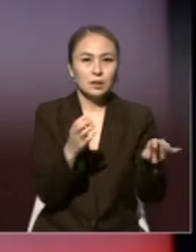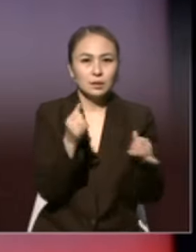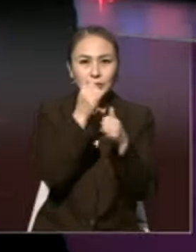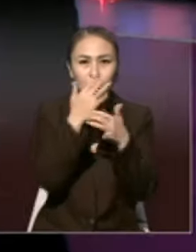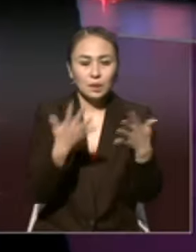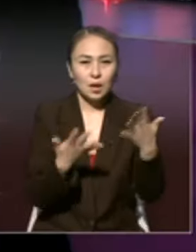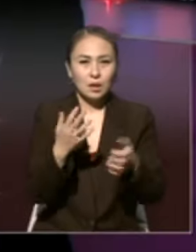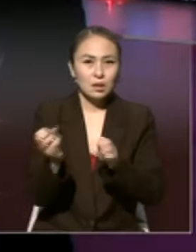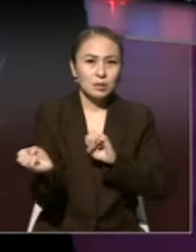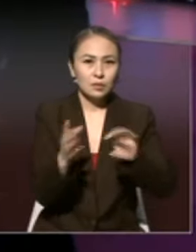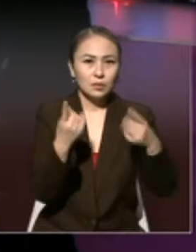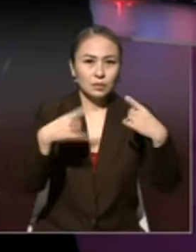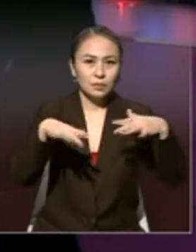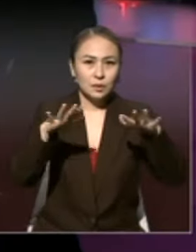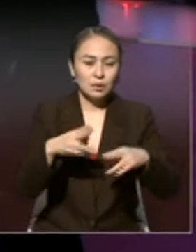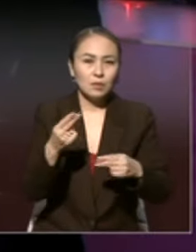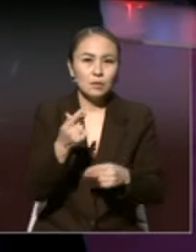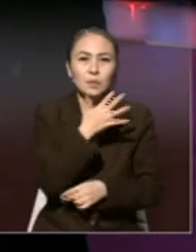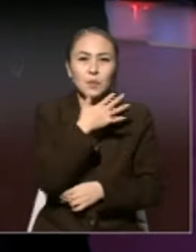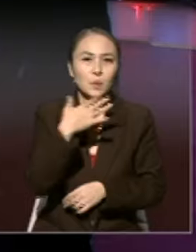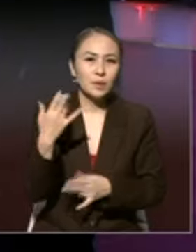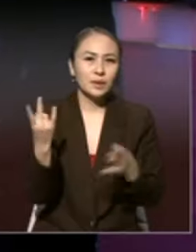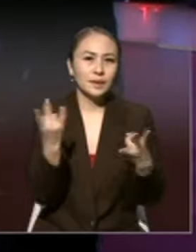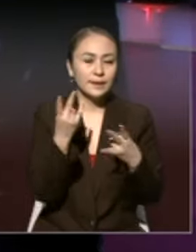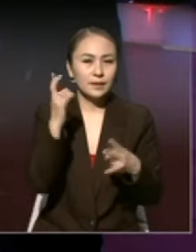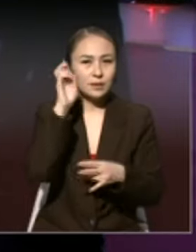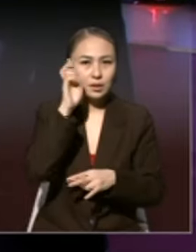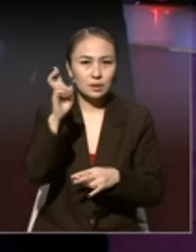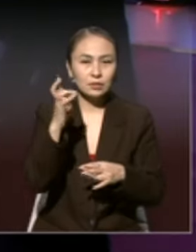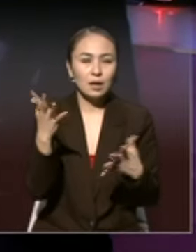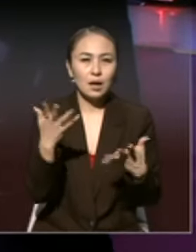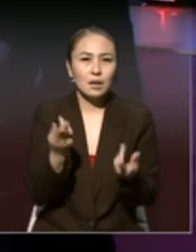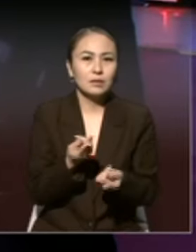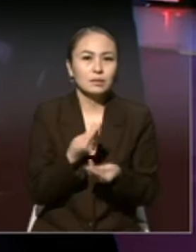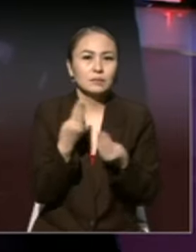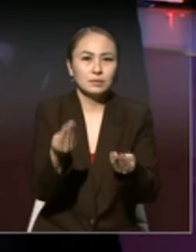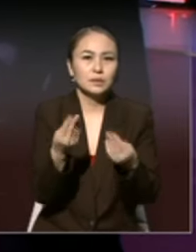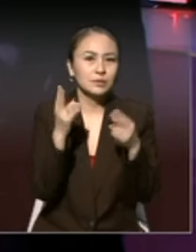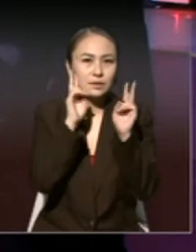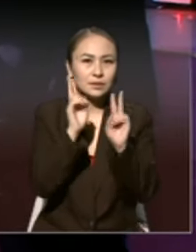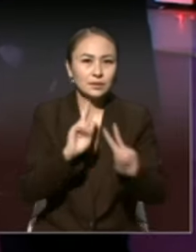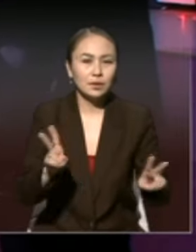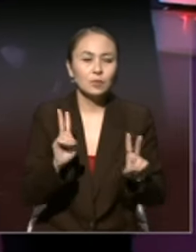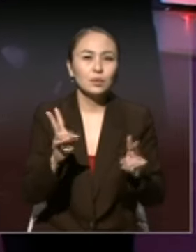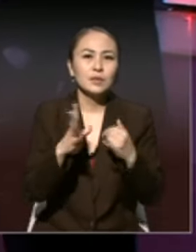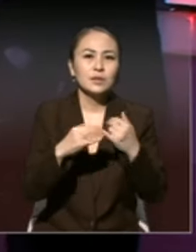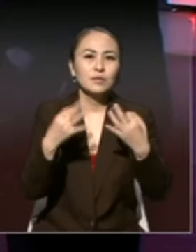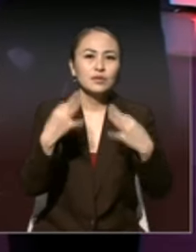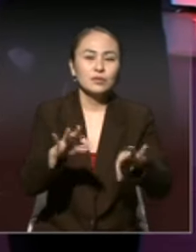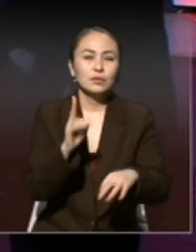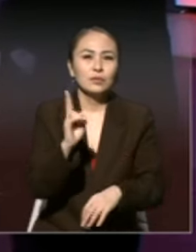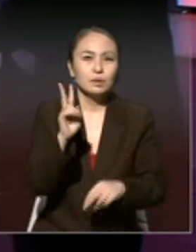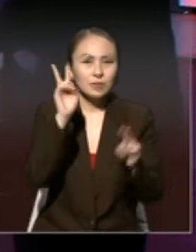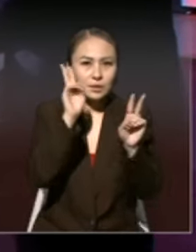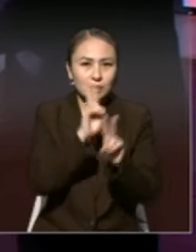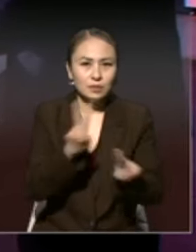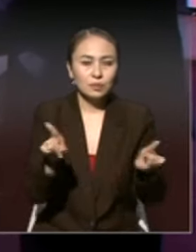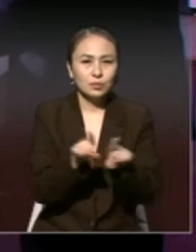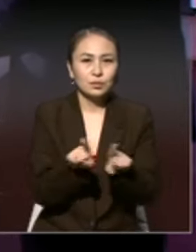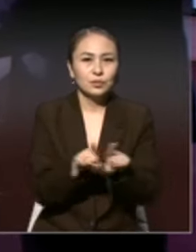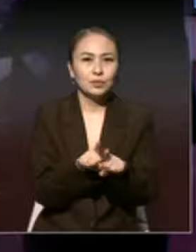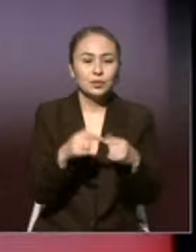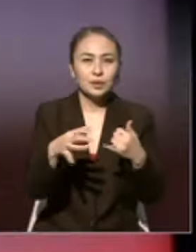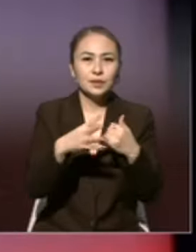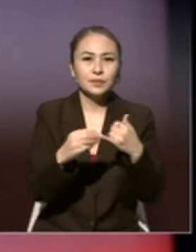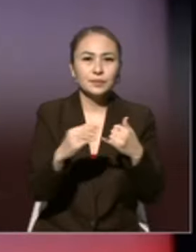үшін үлкен қаражат керек. Яғни бұл да мемлекеттік тиісті органдар қалай берген екен оны? Кім оны рұқсат берген? Неге сол жер